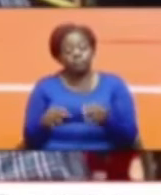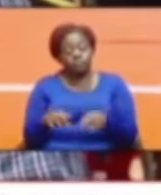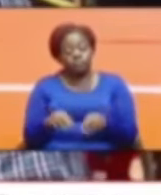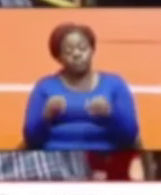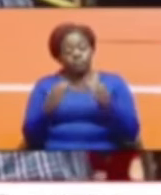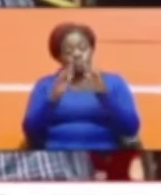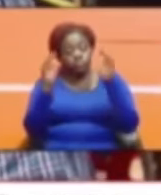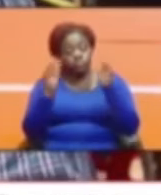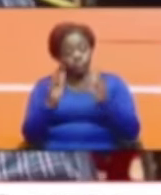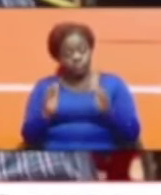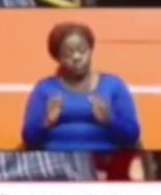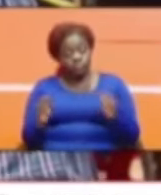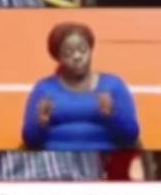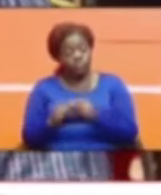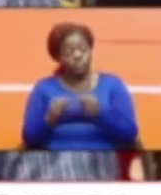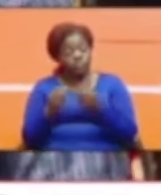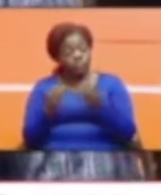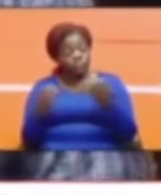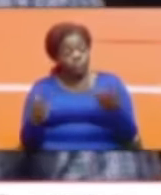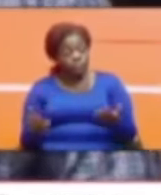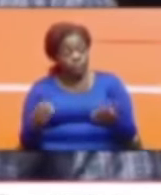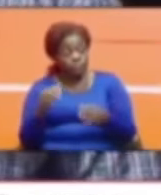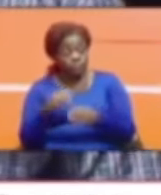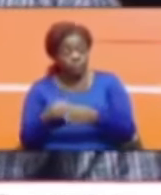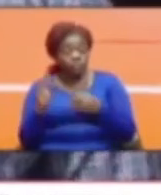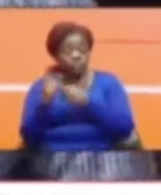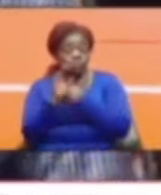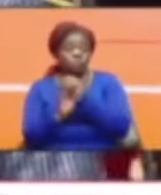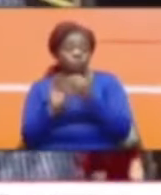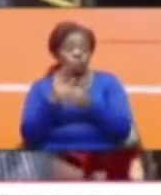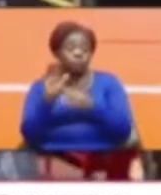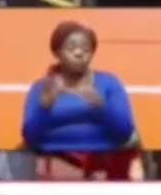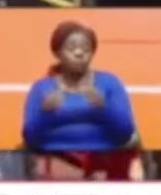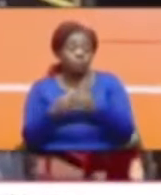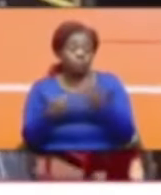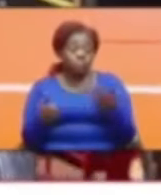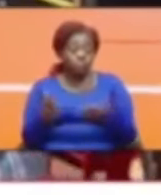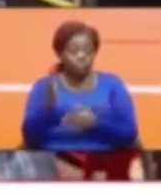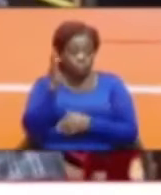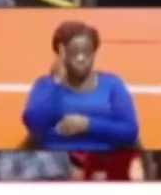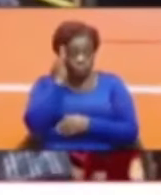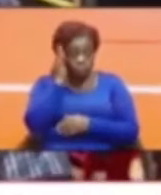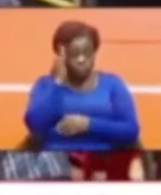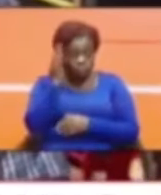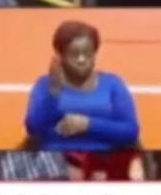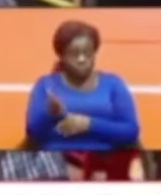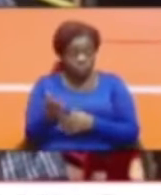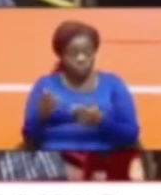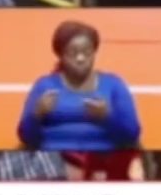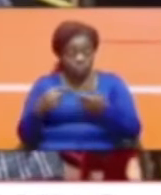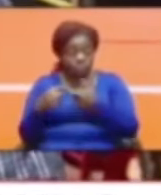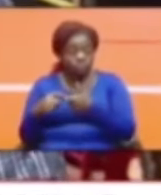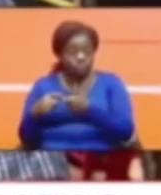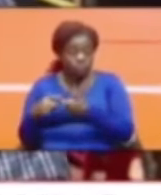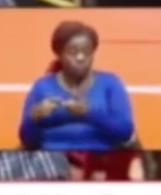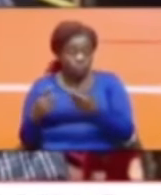tubireese. But n'abasinga obungi naddala mu ggwanga lyonna, abasinga obungi batumanyiridde nnyo mu tractors, Massey